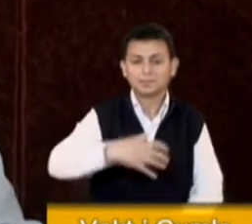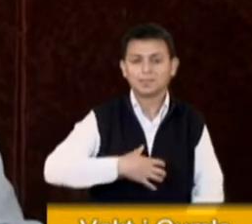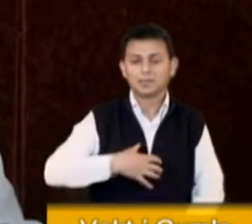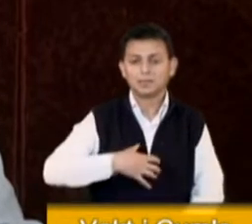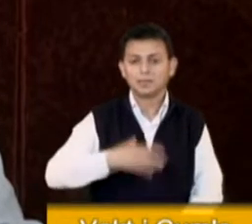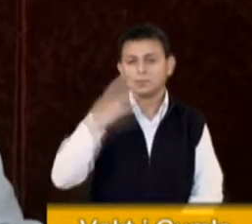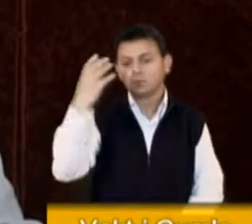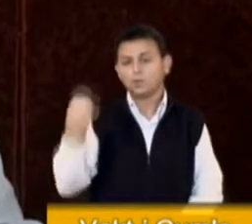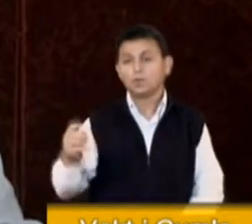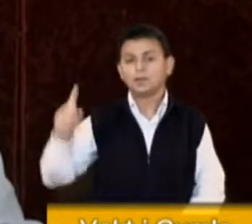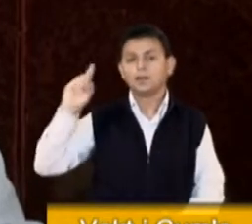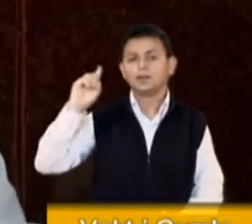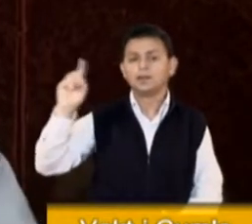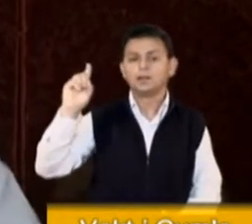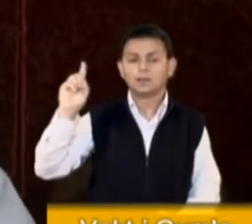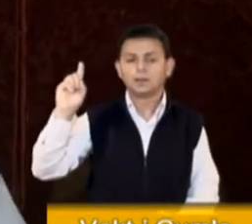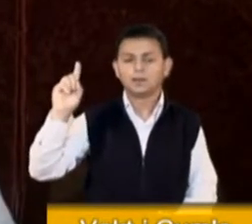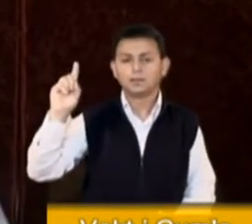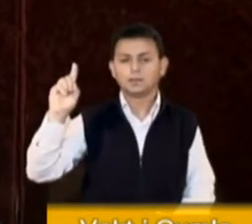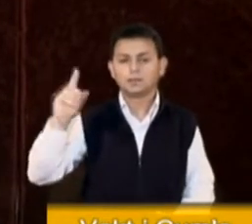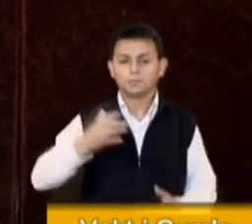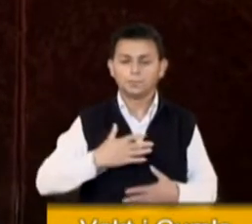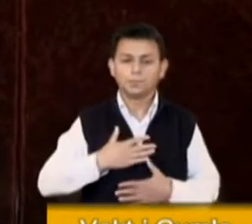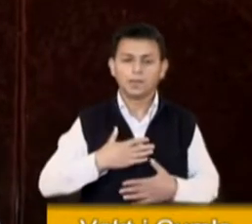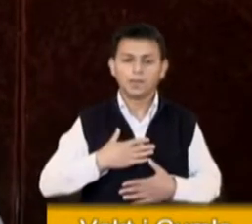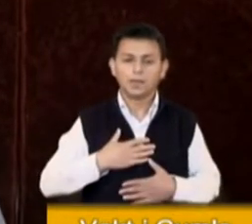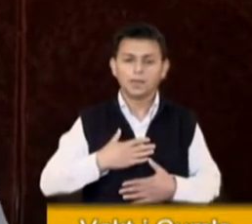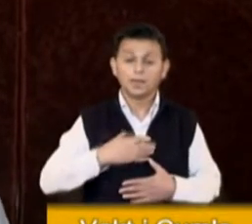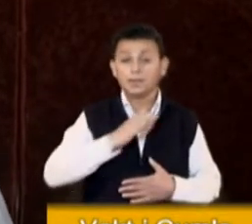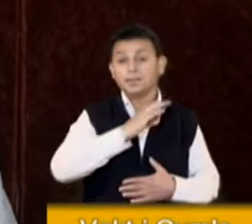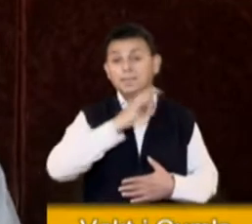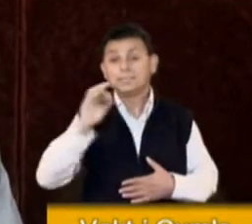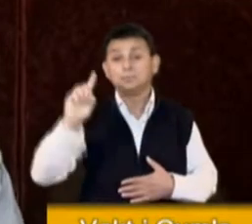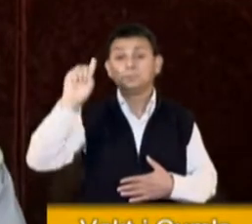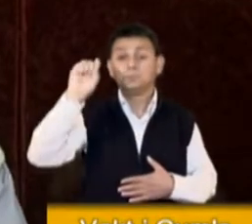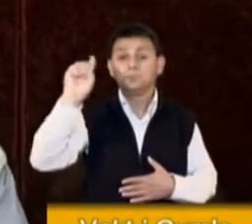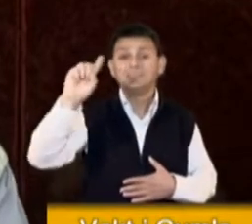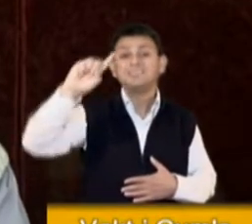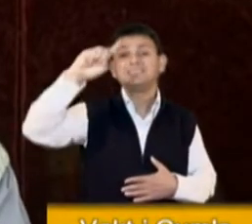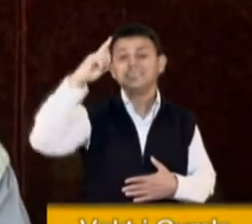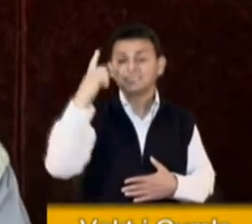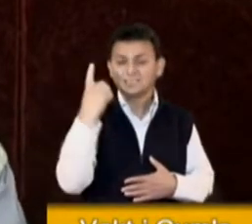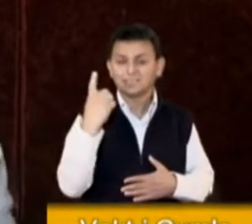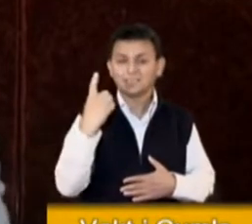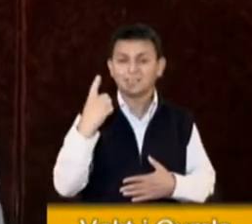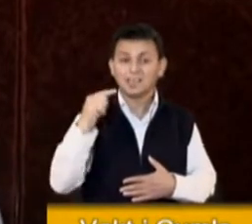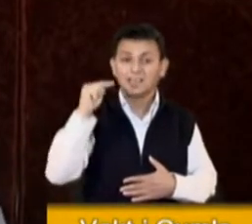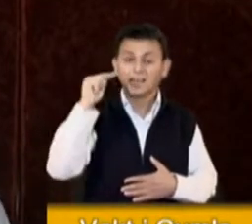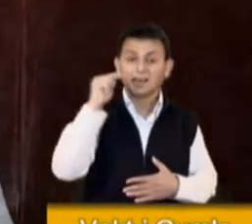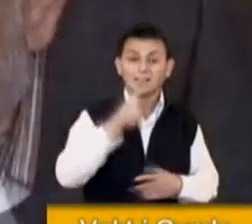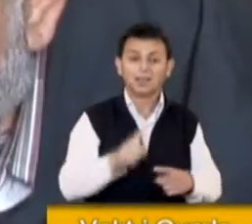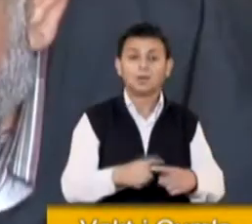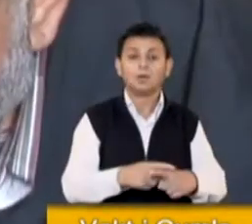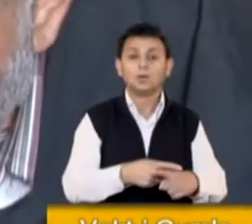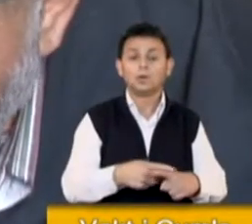la üşriku bi rabbi ahada. Ben hiçbir şeyi ona ortak koşmam diyerek